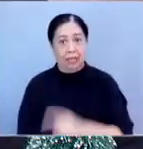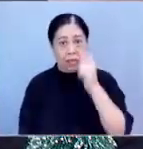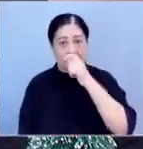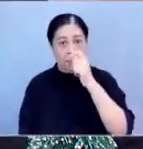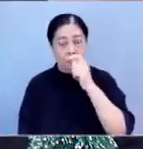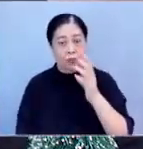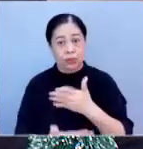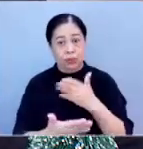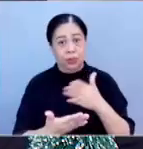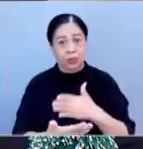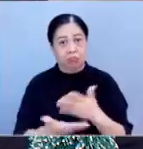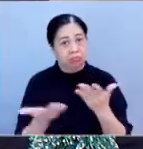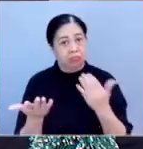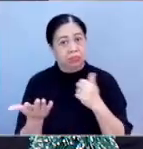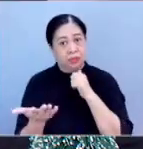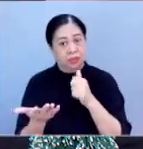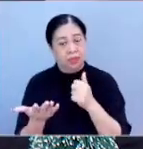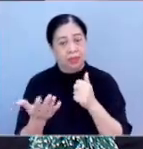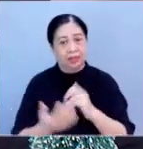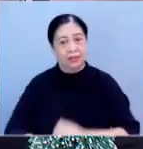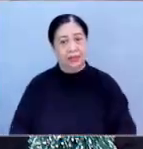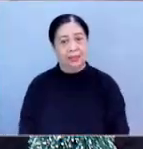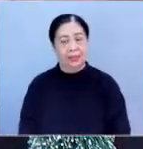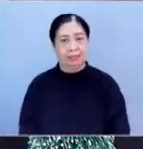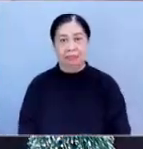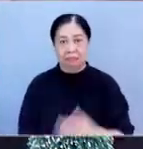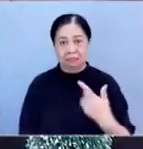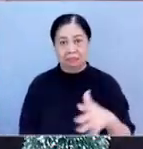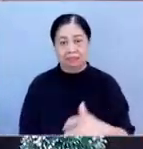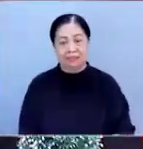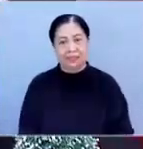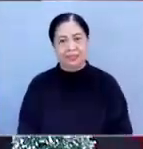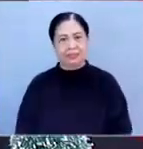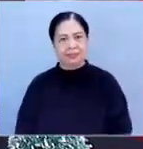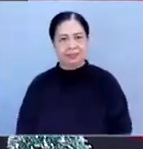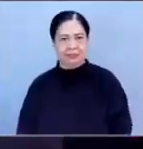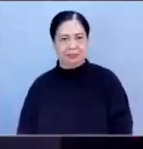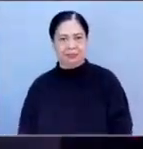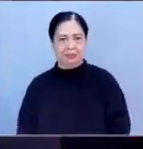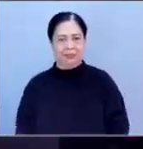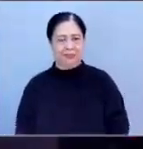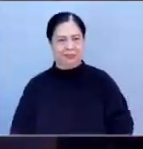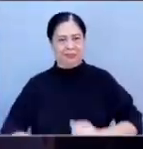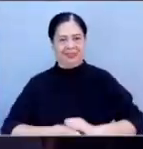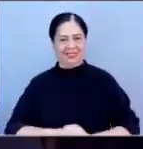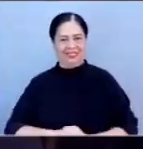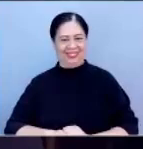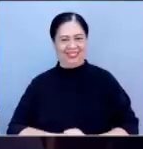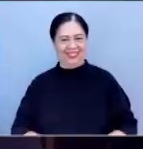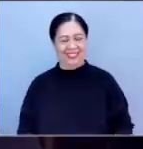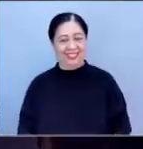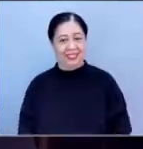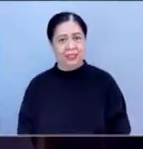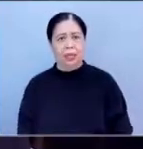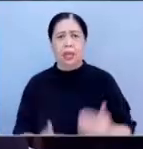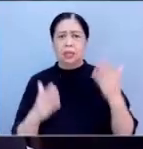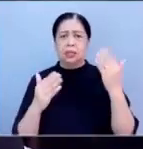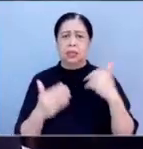song. Yeah. You've done a number. I've heard. Oh, wow. That's how you prepare for.